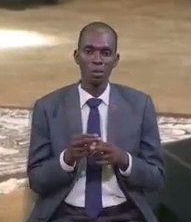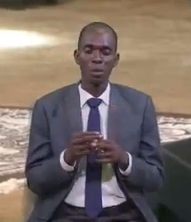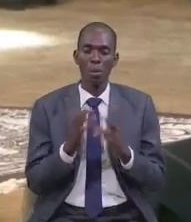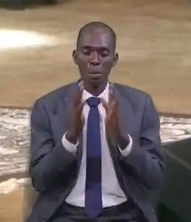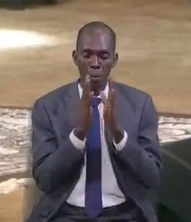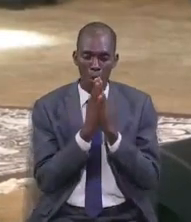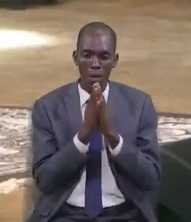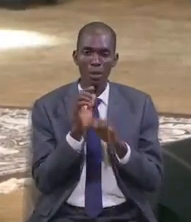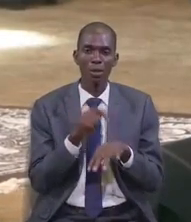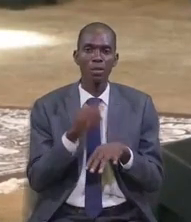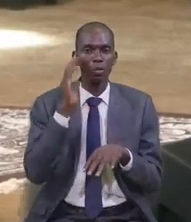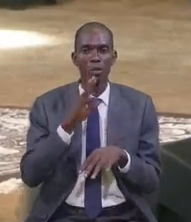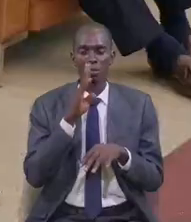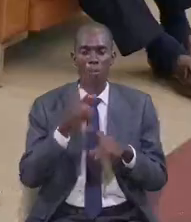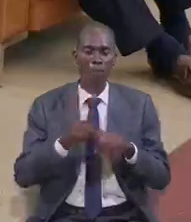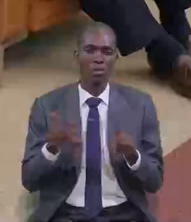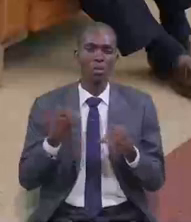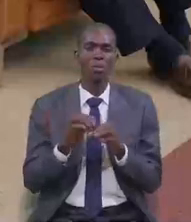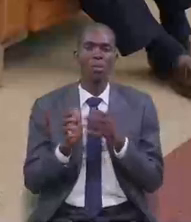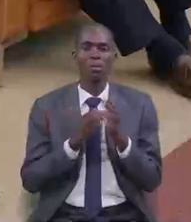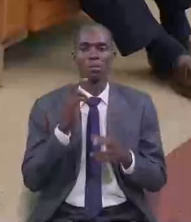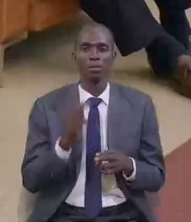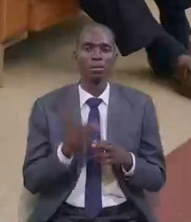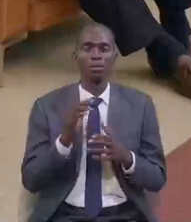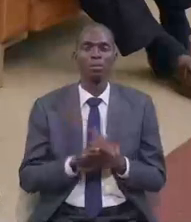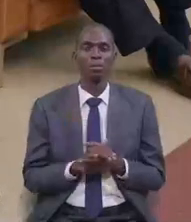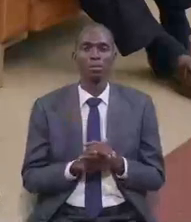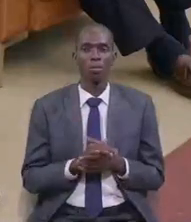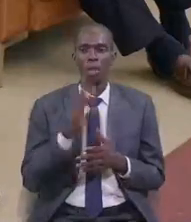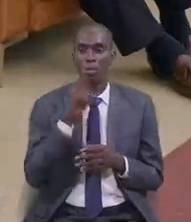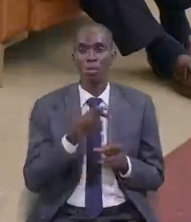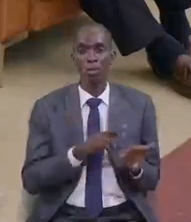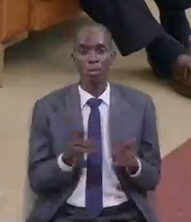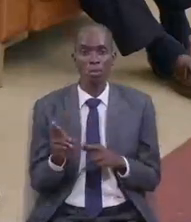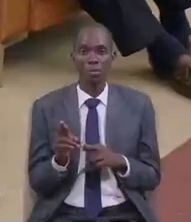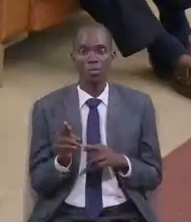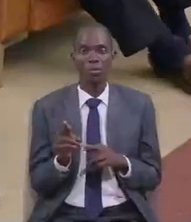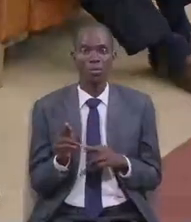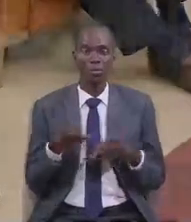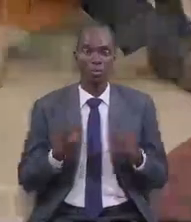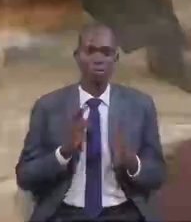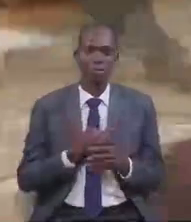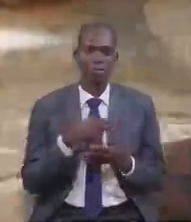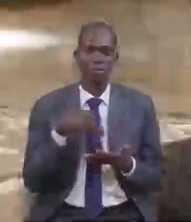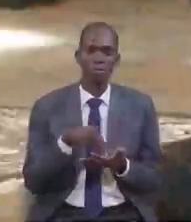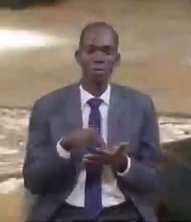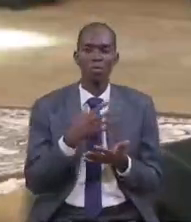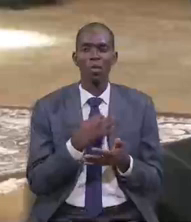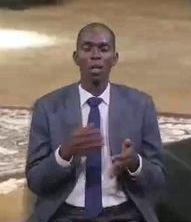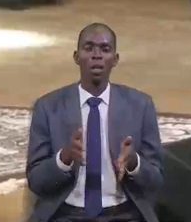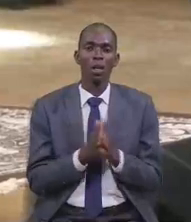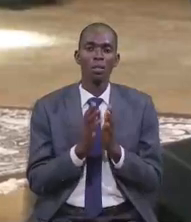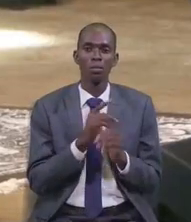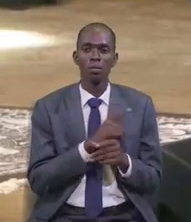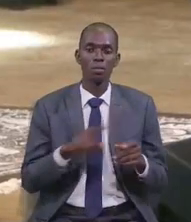Le temps de prière sera différent. Êtes-vous prêts? Tenons-nous debout maintenant et demandons au Seigneur. On ne demande pas